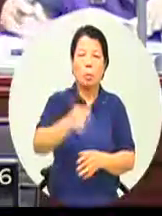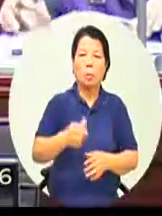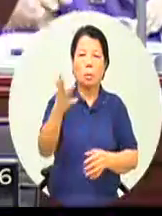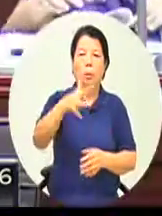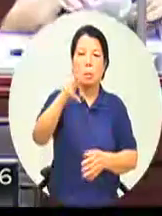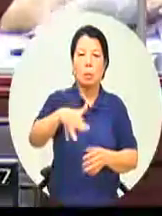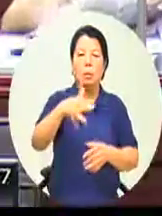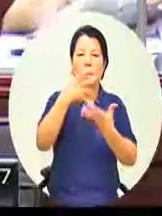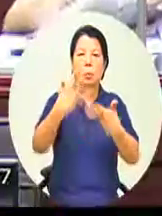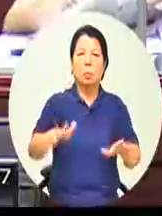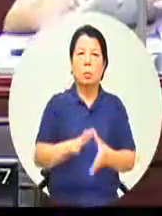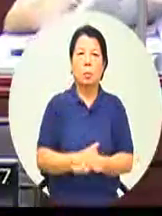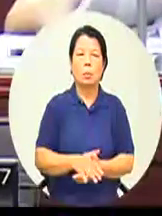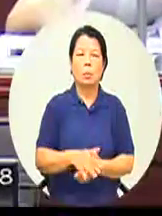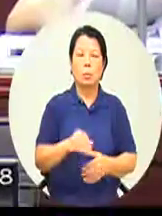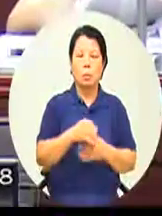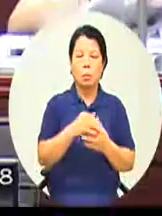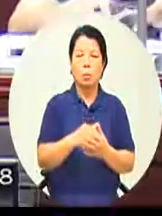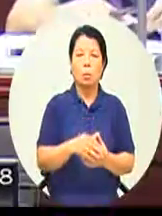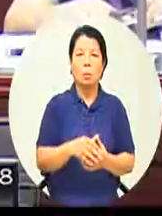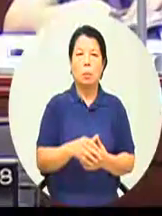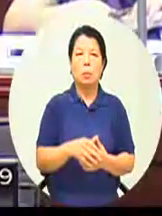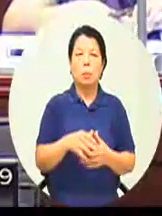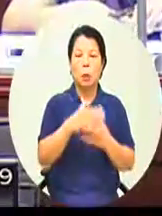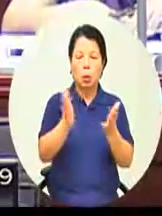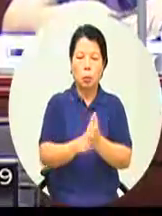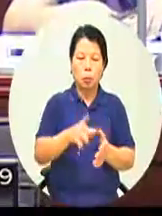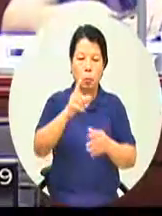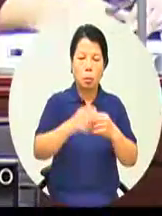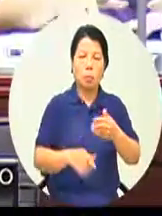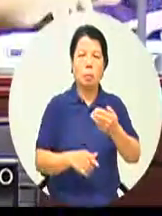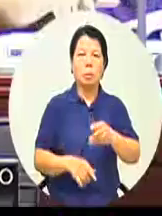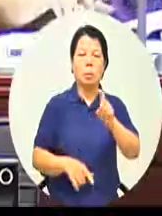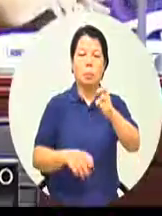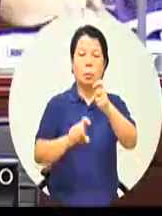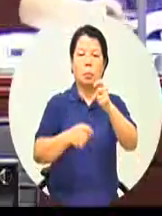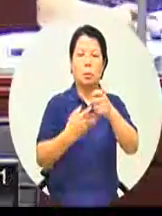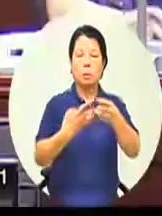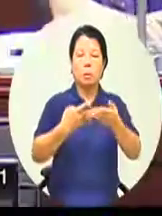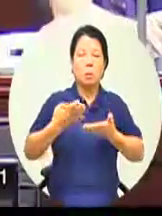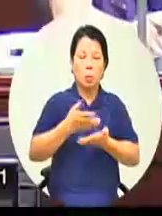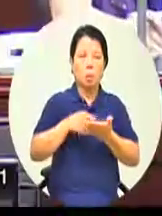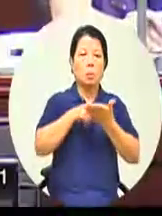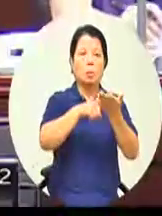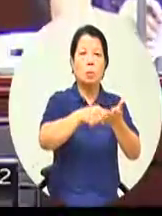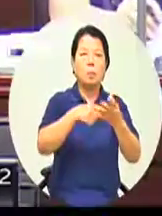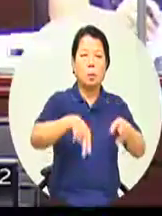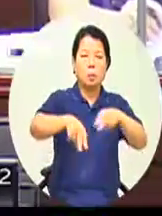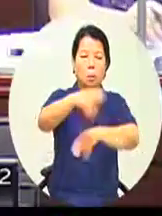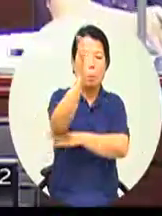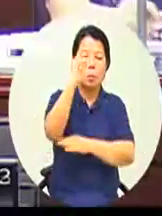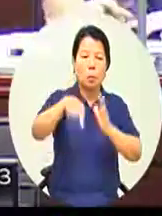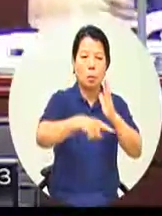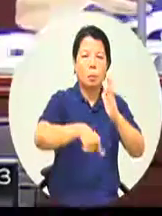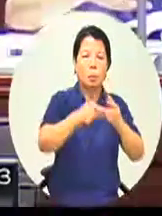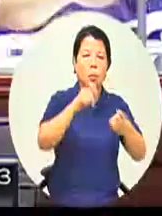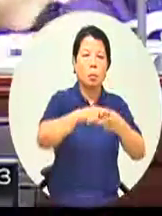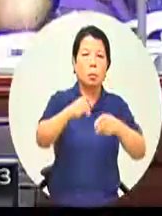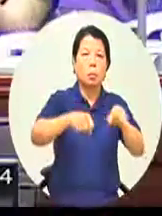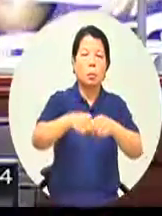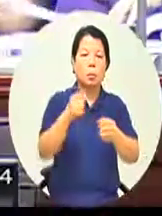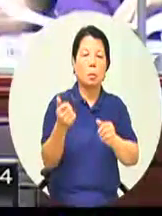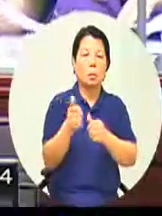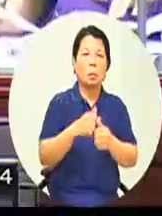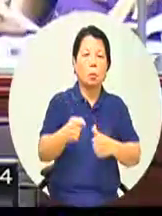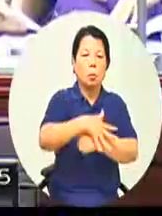2亿8000多万这也是在19号我们才报给我们市府，市府在整个统筹报到行政院公共工程委员会。其实现在学